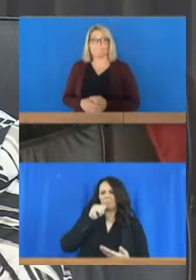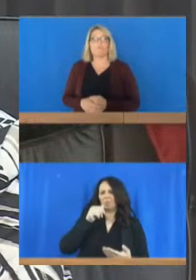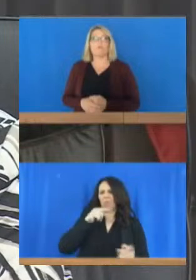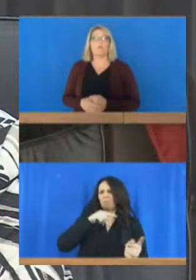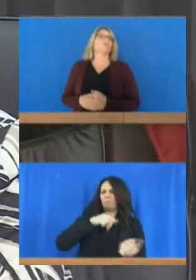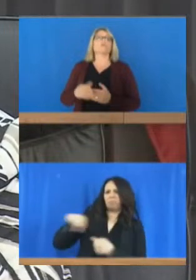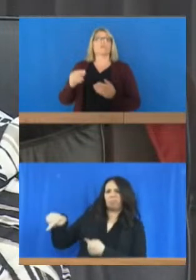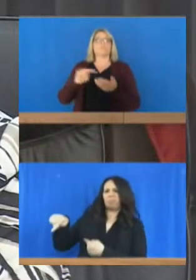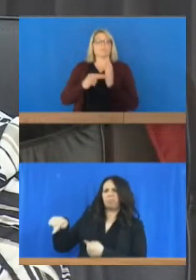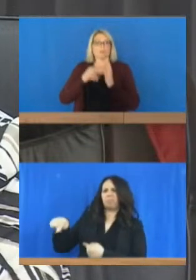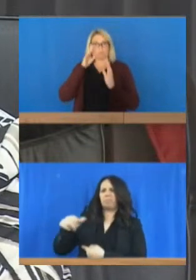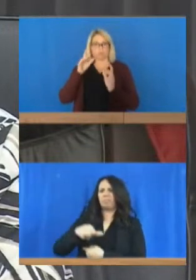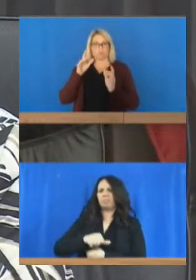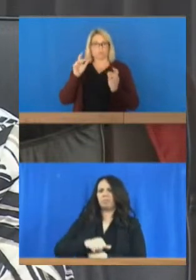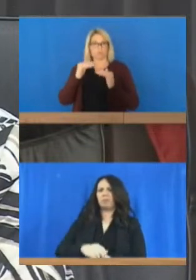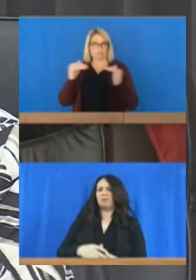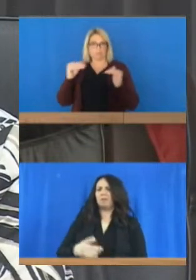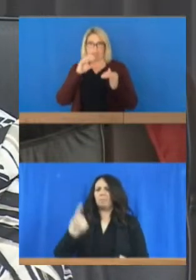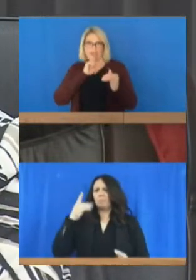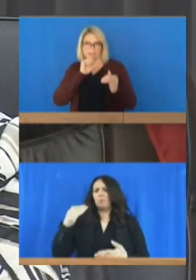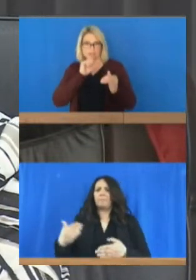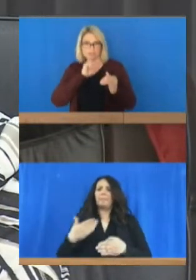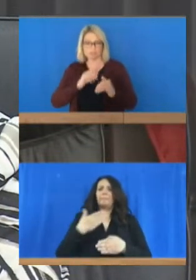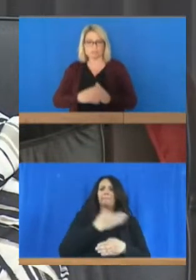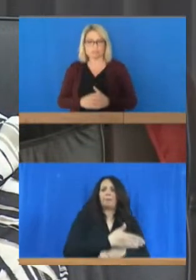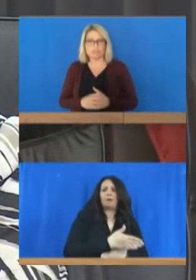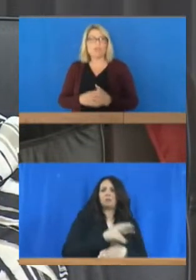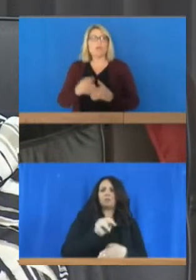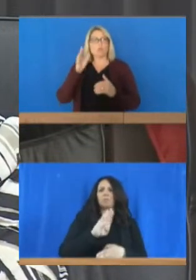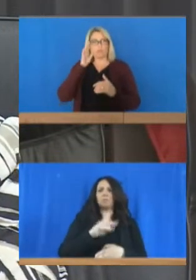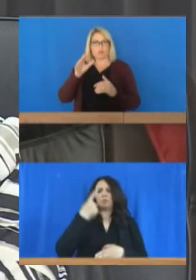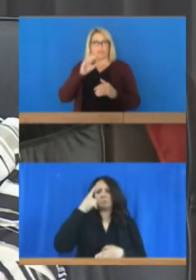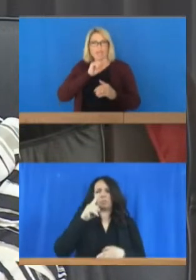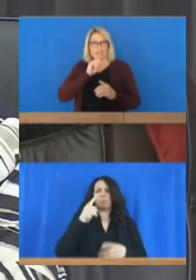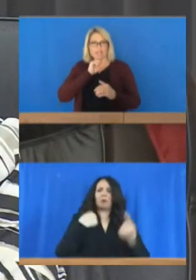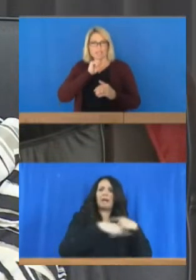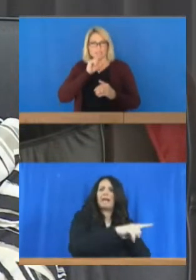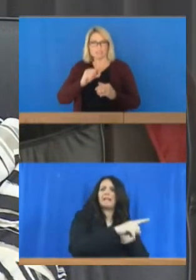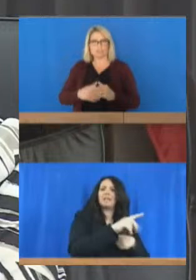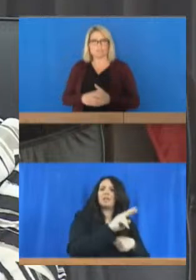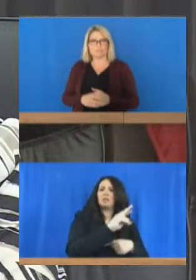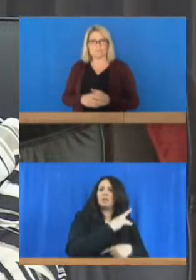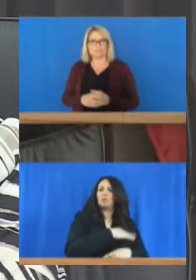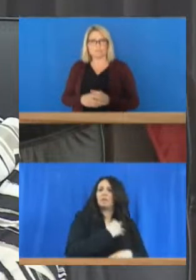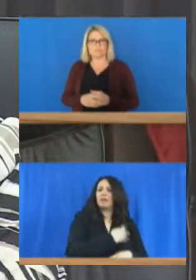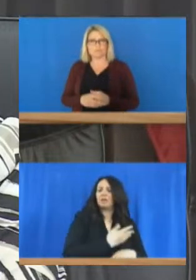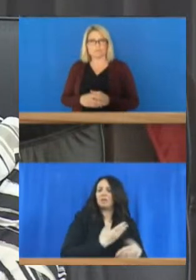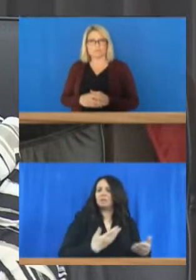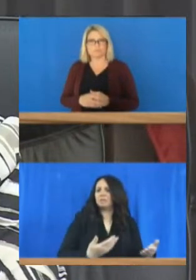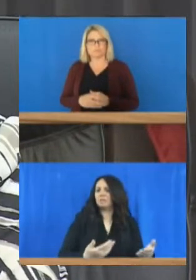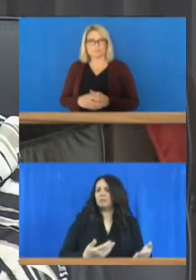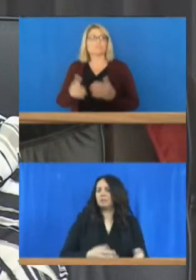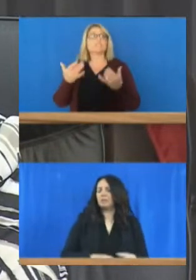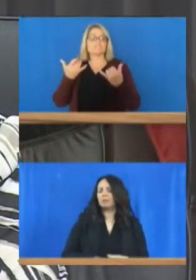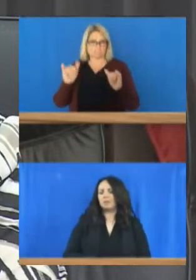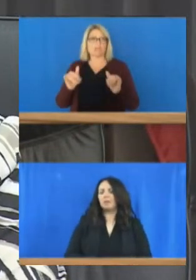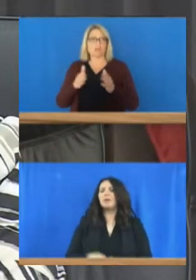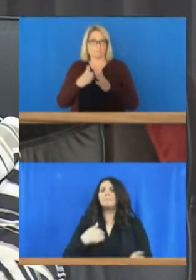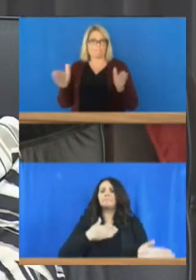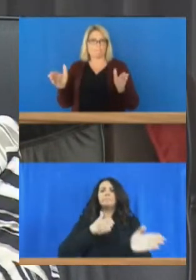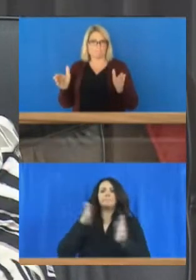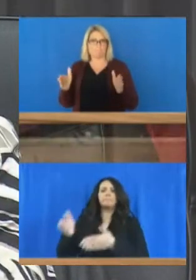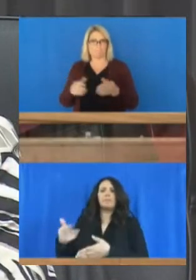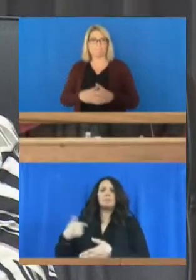toute évidence. Ce matin à la radio, vous mentionniez que vous aviez des inquiétudes pour la zone 1. Pouvez-vous nous dire, je sais qu'il y a des expositions,